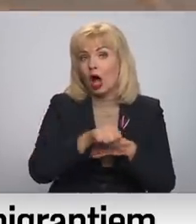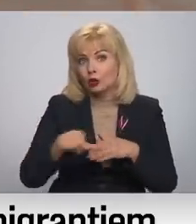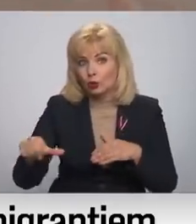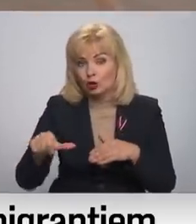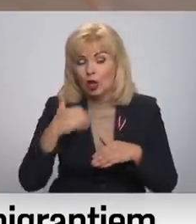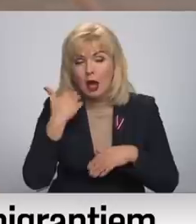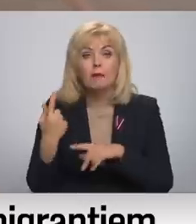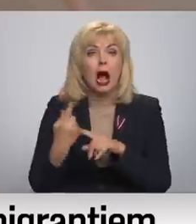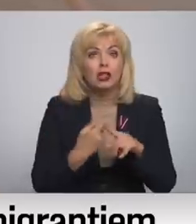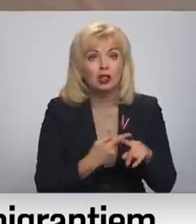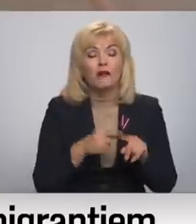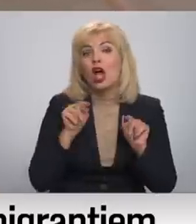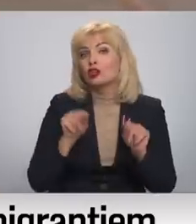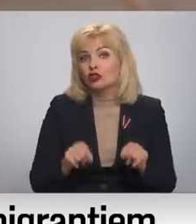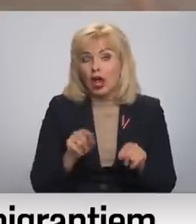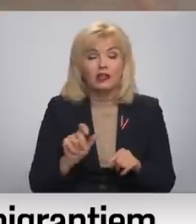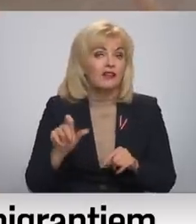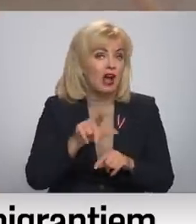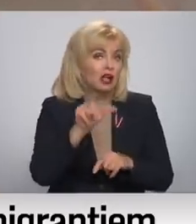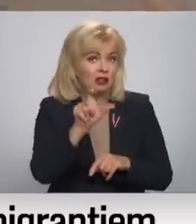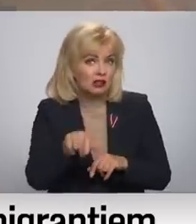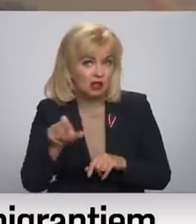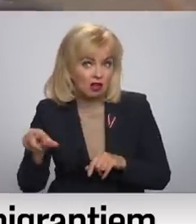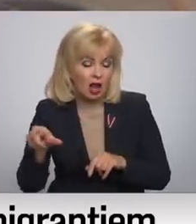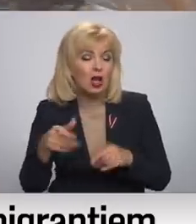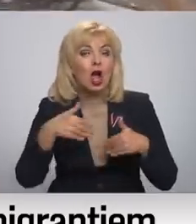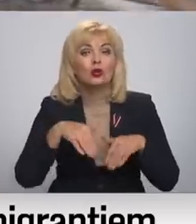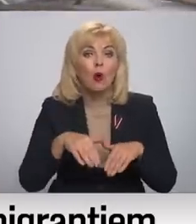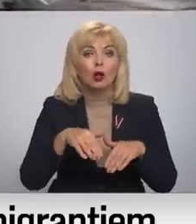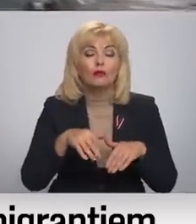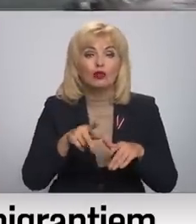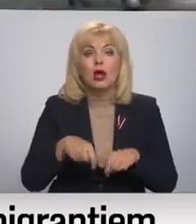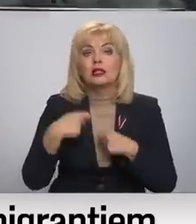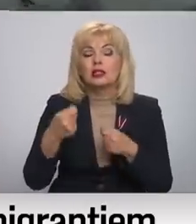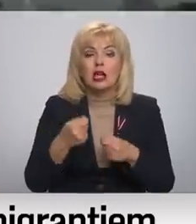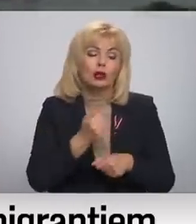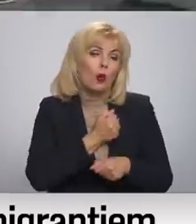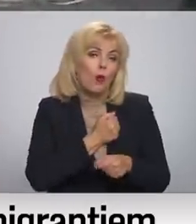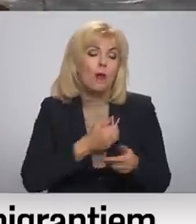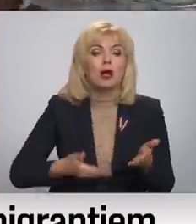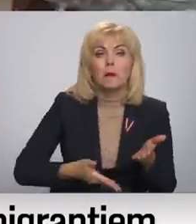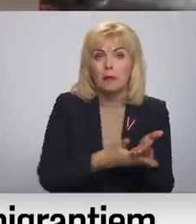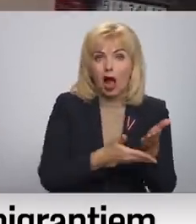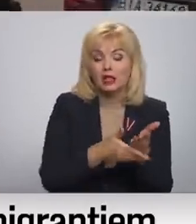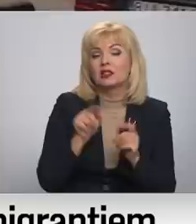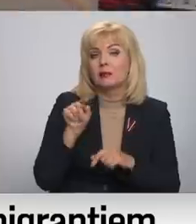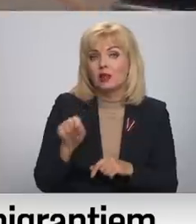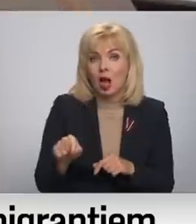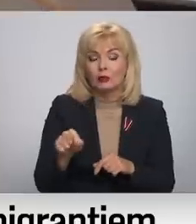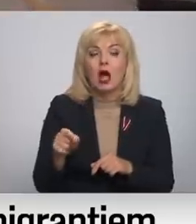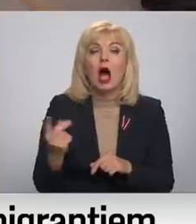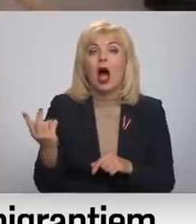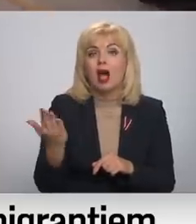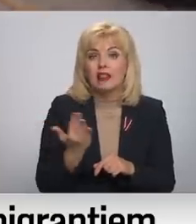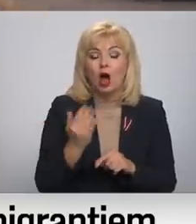ar Baltkrieviju, un šeit vairāki cilvēki ir nolēmuši sniegt humāno palīdzību tiem, kuri ir